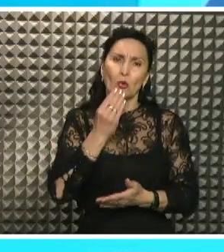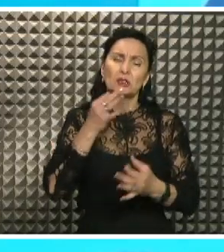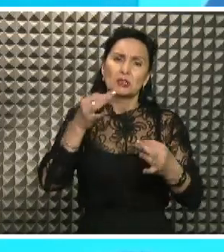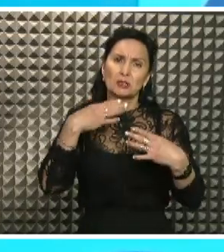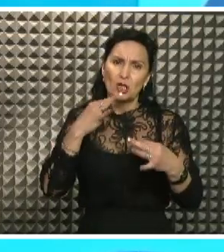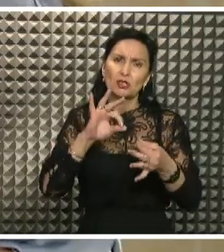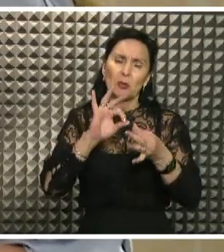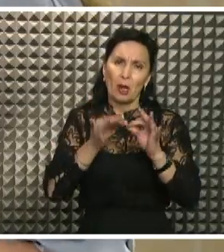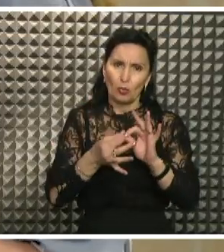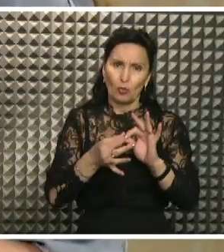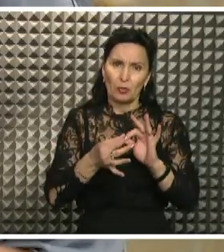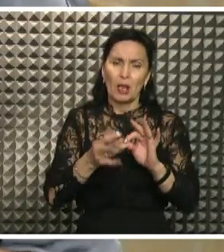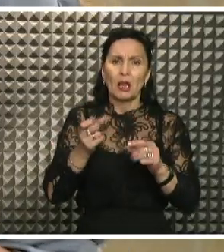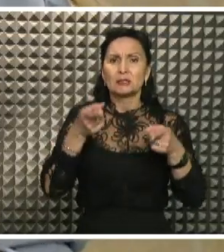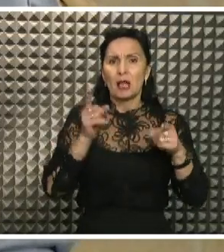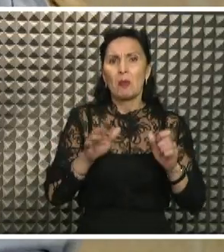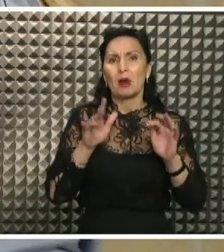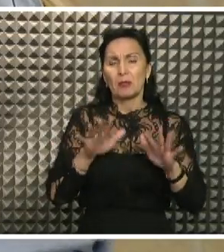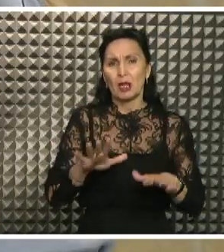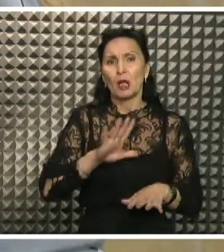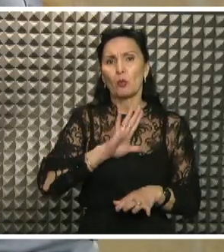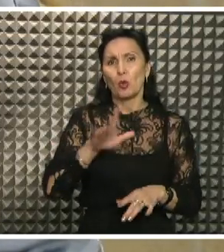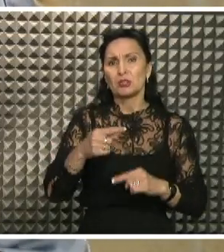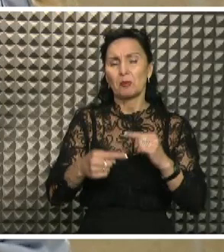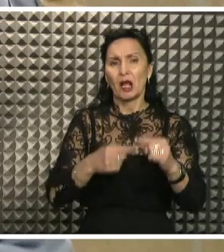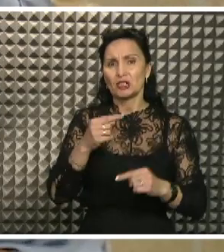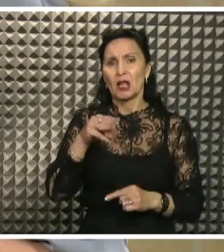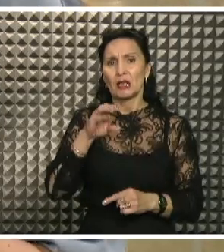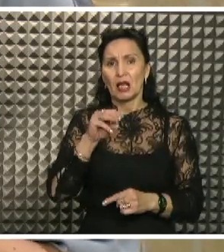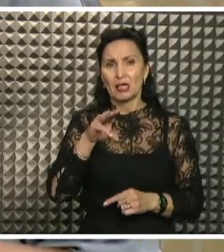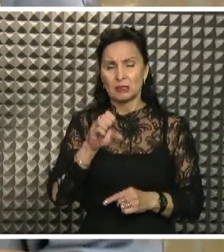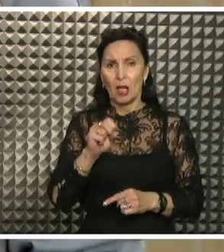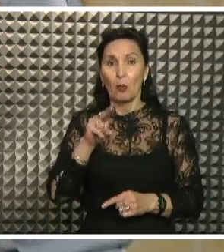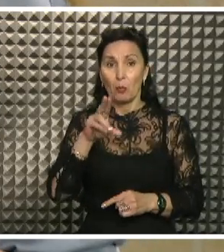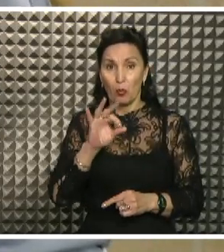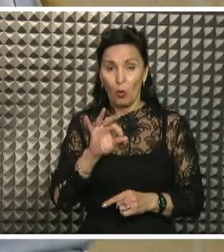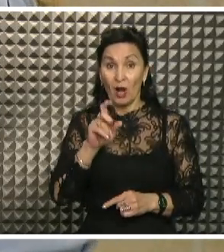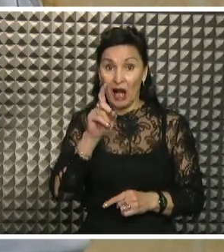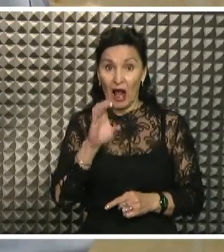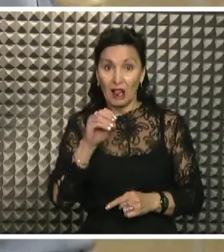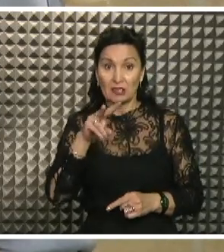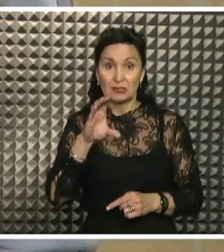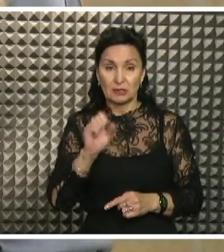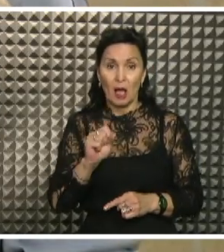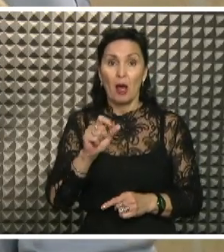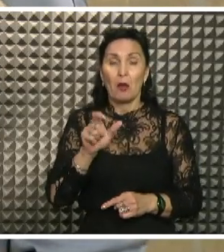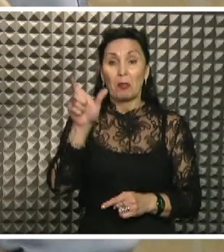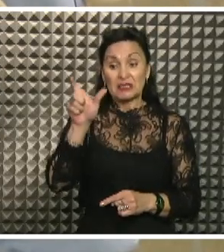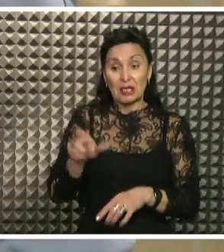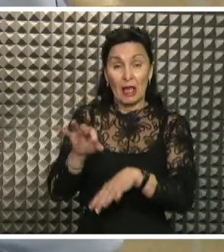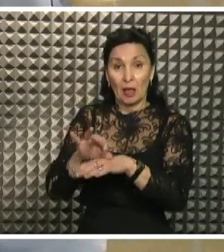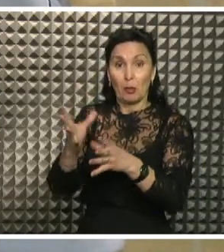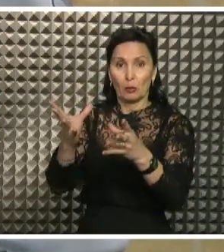немножко поподробнее. Да, на самом деле после прохождения теста по системе ImmunoHealth пациент на руки